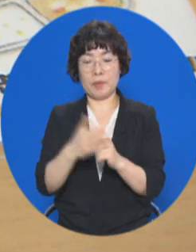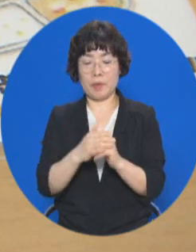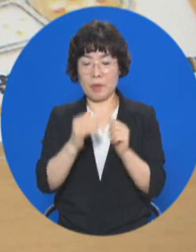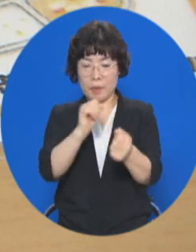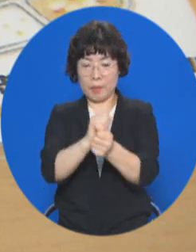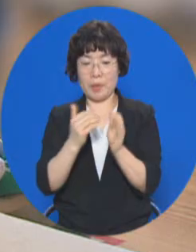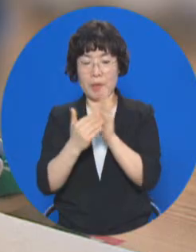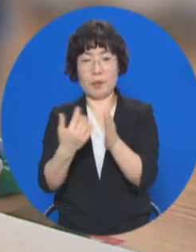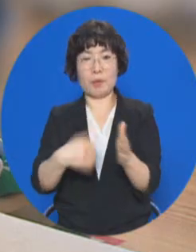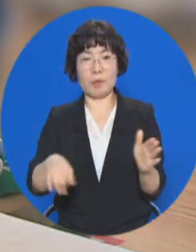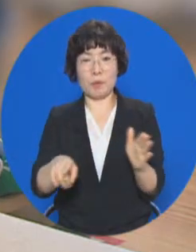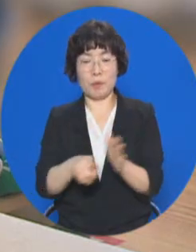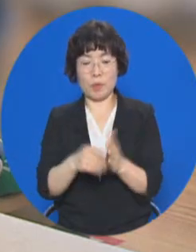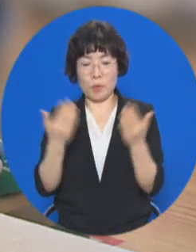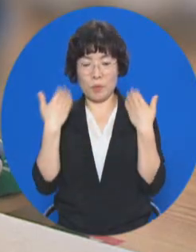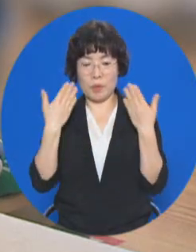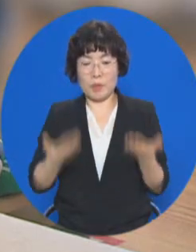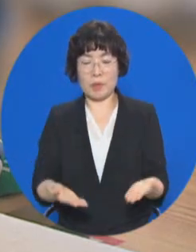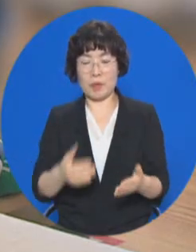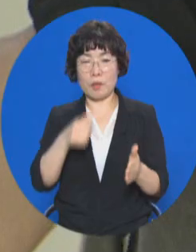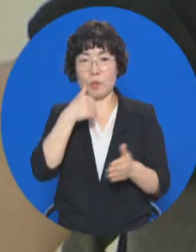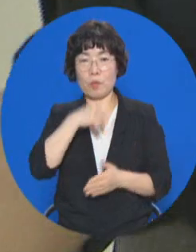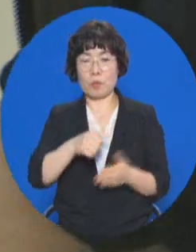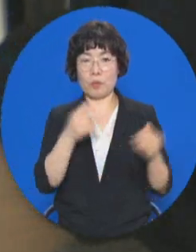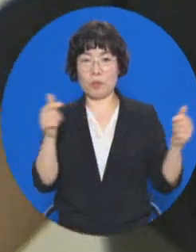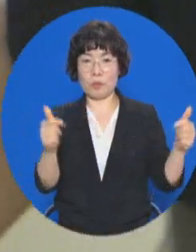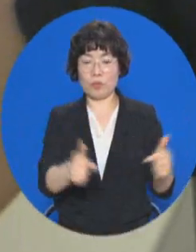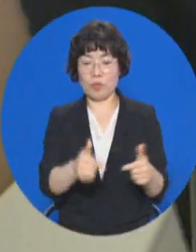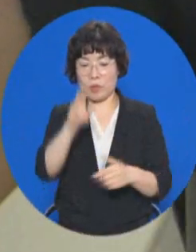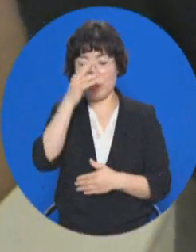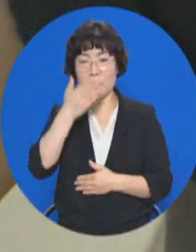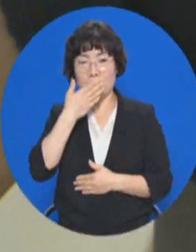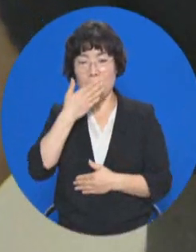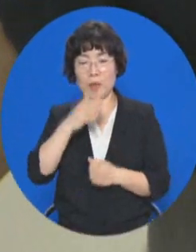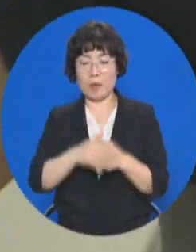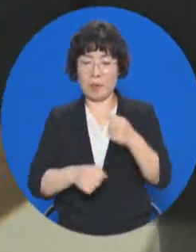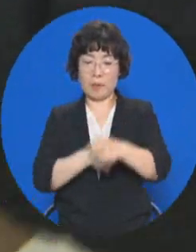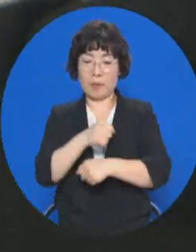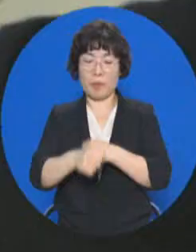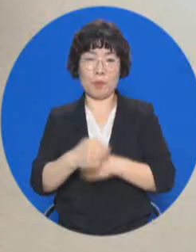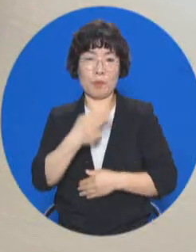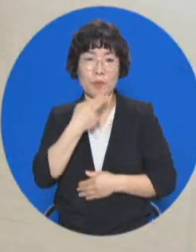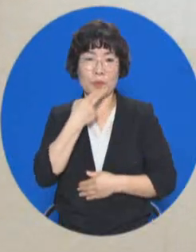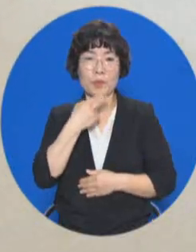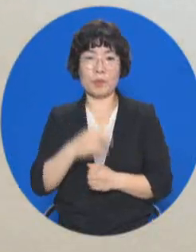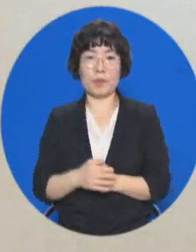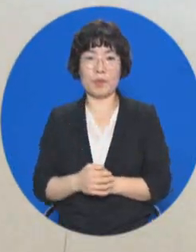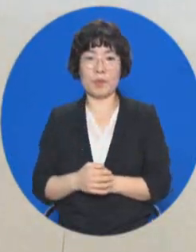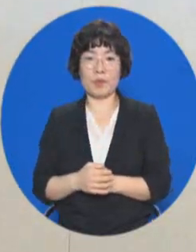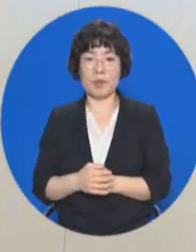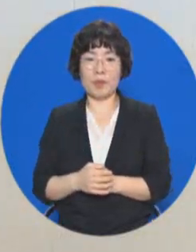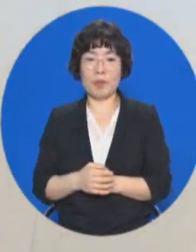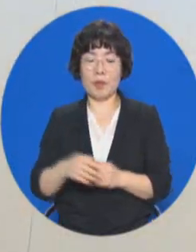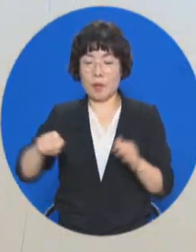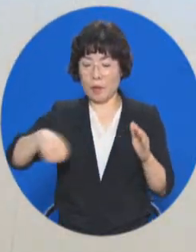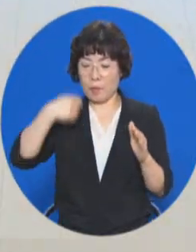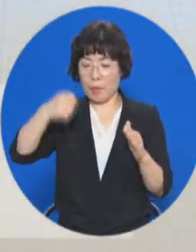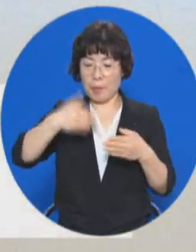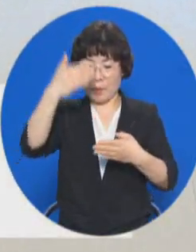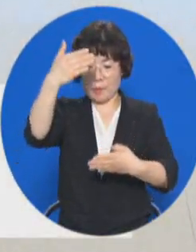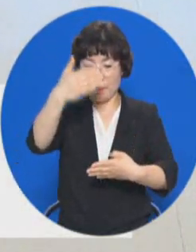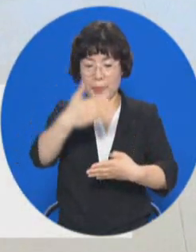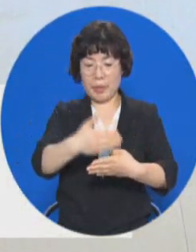위해 일부 학교에선 쉬는 시간을 5분으로 줄였고 점심시간마저도 자유롭지 못합니다. 급식실 책상에